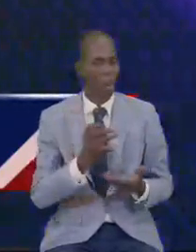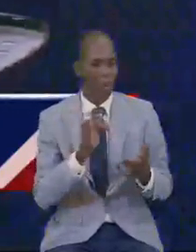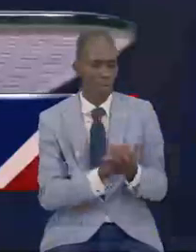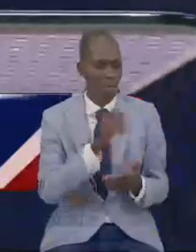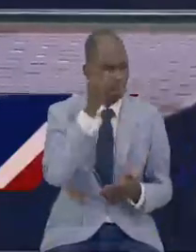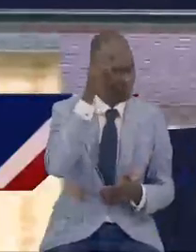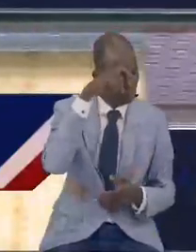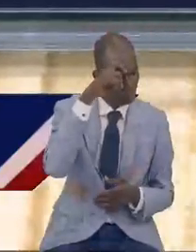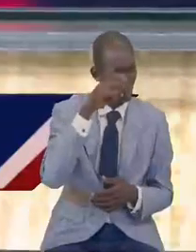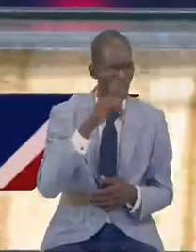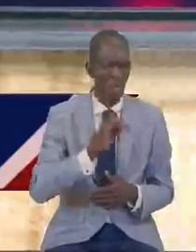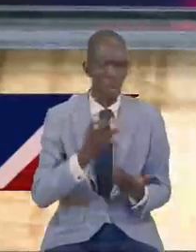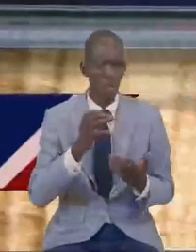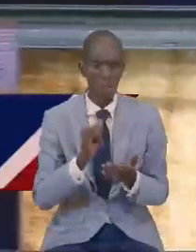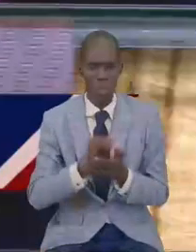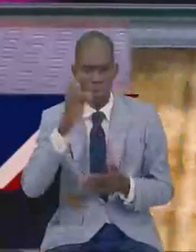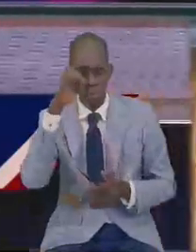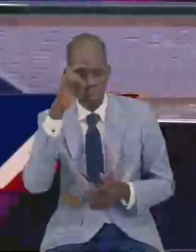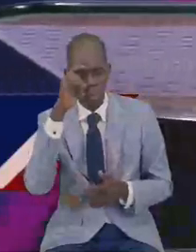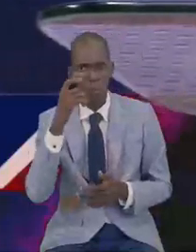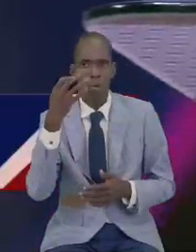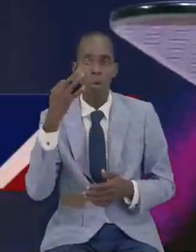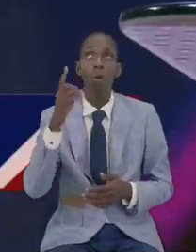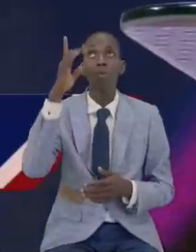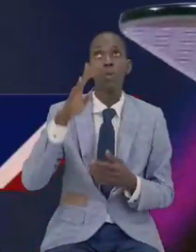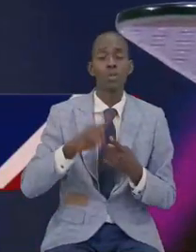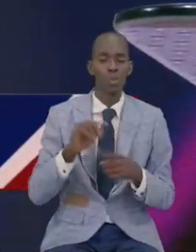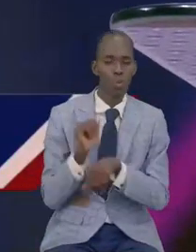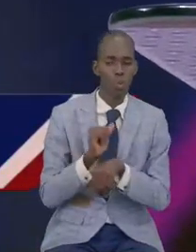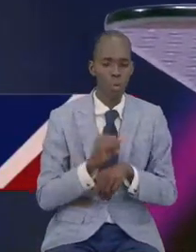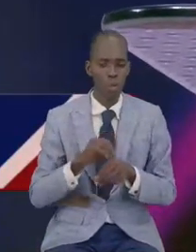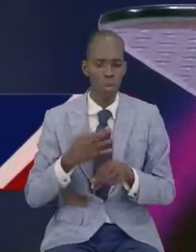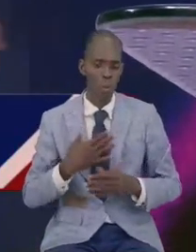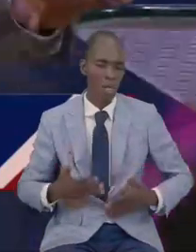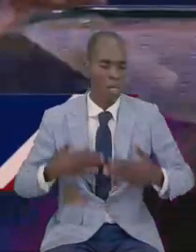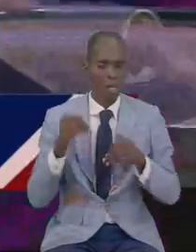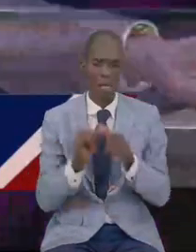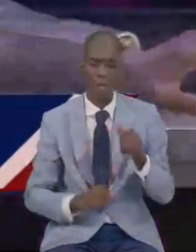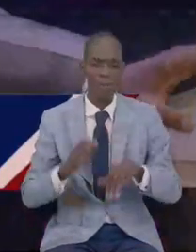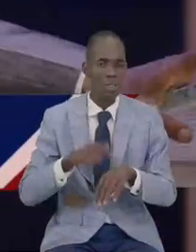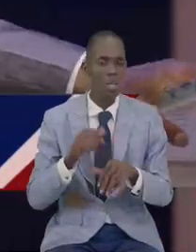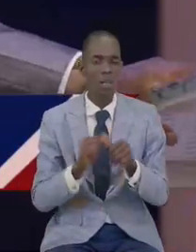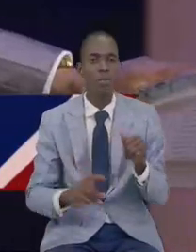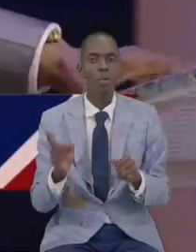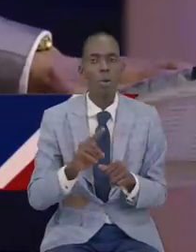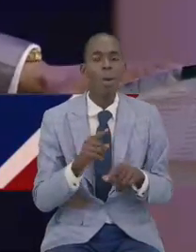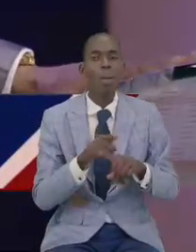sagesse. Je veux la sagesse de Dieu d'opérer dans ma vie à chaque moment, à tout moment.